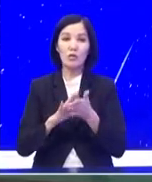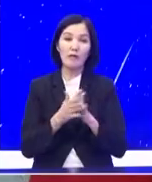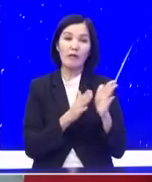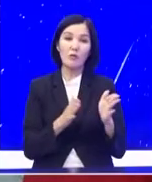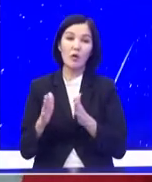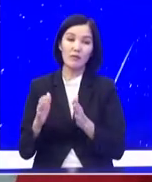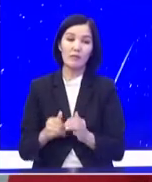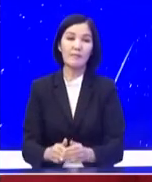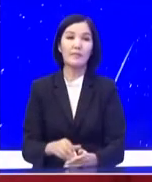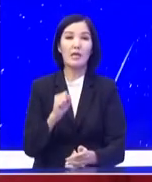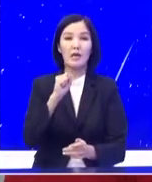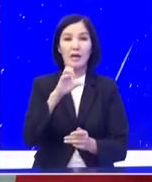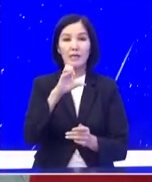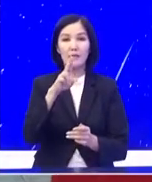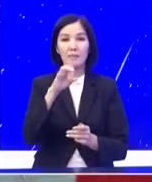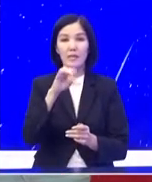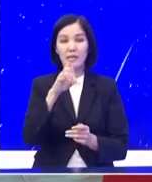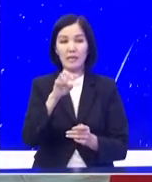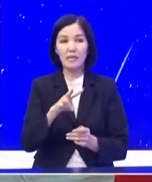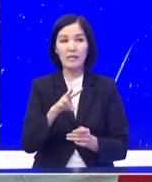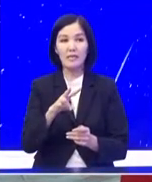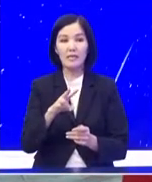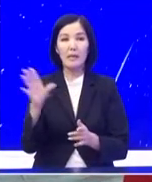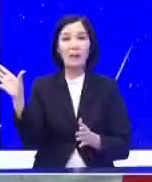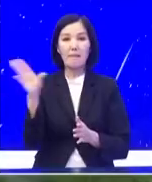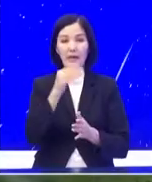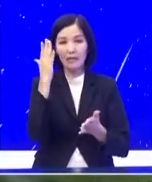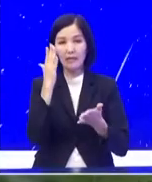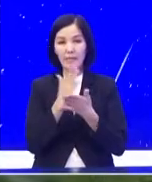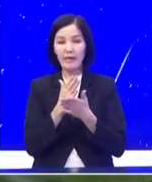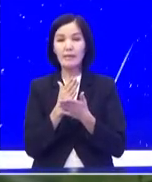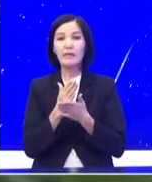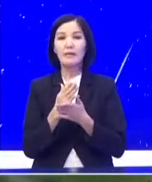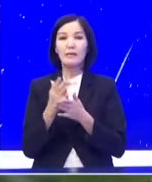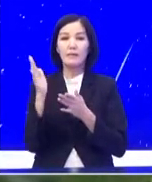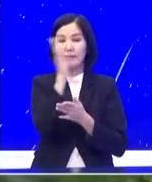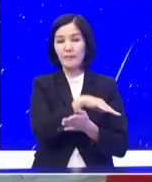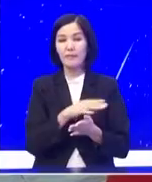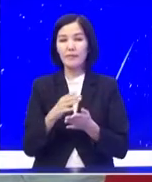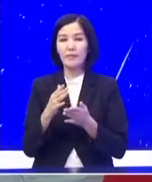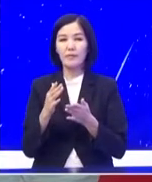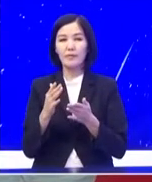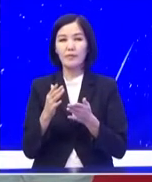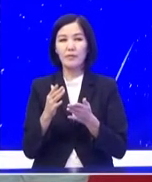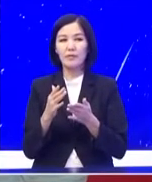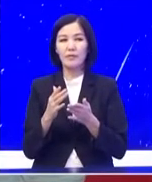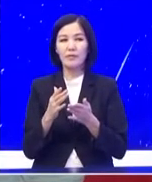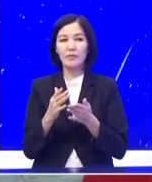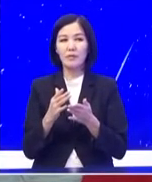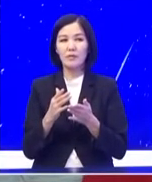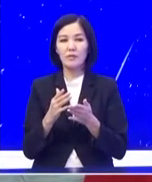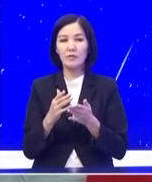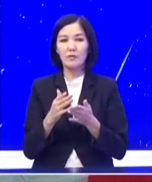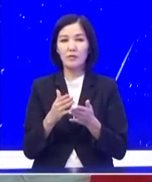тұрақты. Аспирин, парацетамол да бәрі осы жерге келіп, осы жерден алған. Енді бір келгенде бір болады ол. Жоқ деп үштіңке